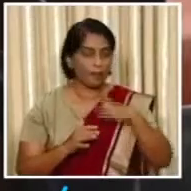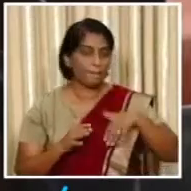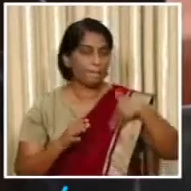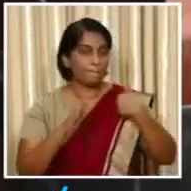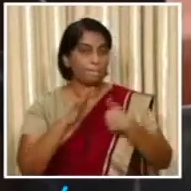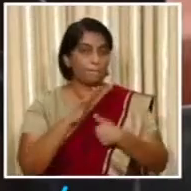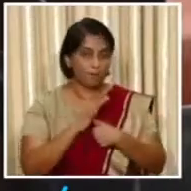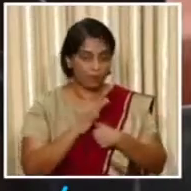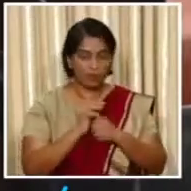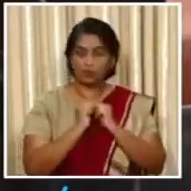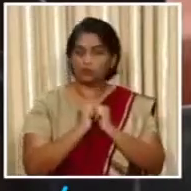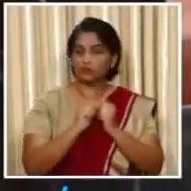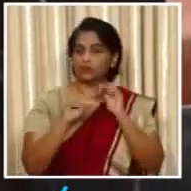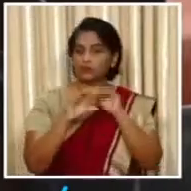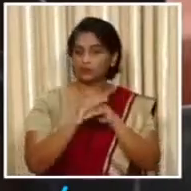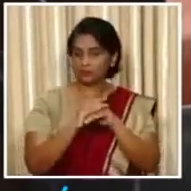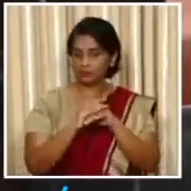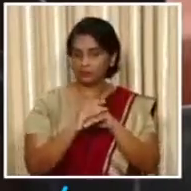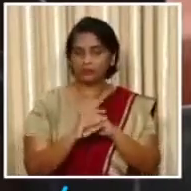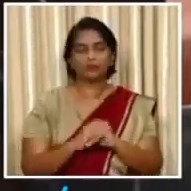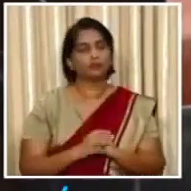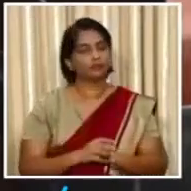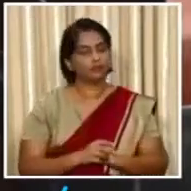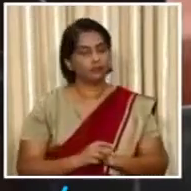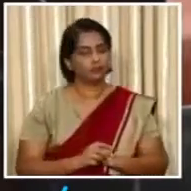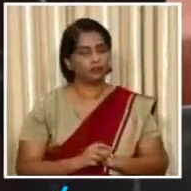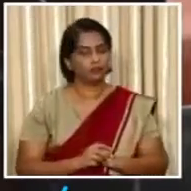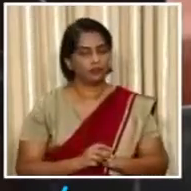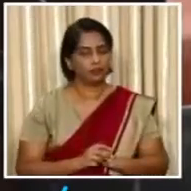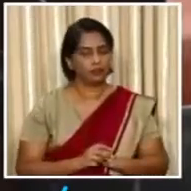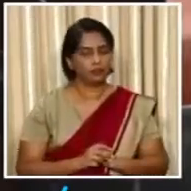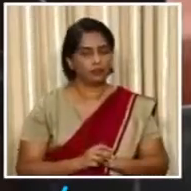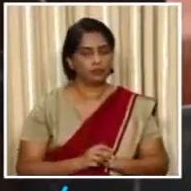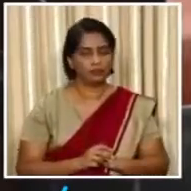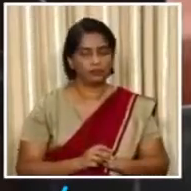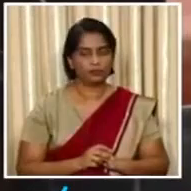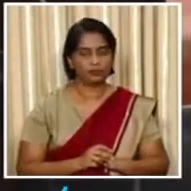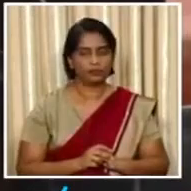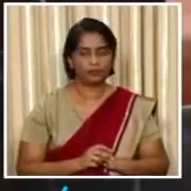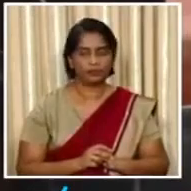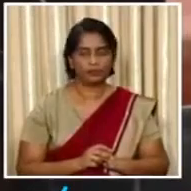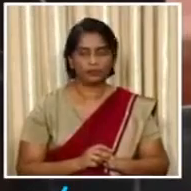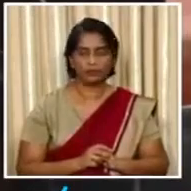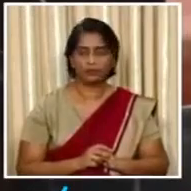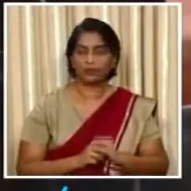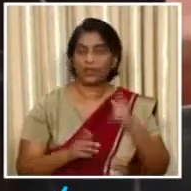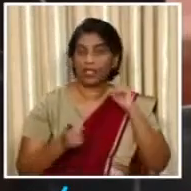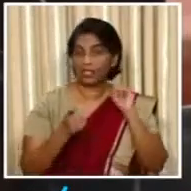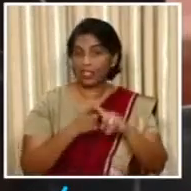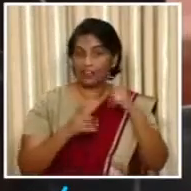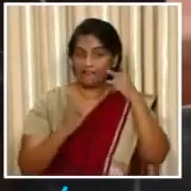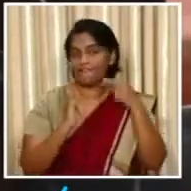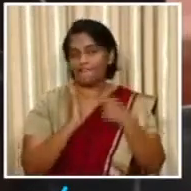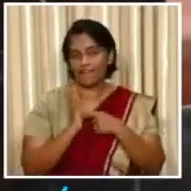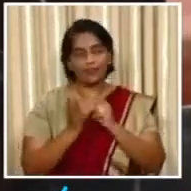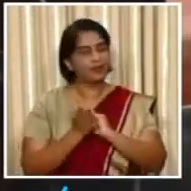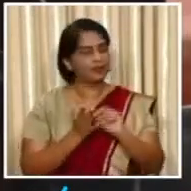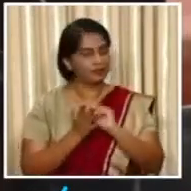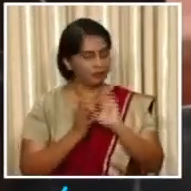அதிபர் சேவைகளுக்கான போட்டி பரீட்சை நடைபெற்று நேர்முக பரீட்சைகள் நடைபெறுகின்றது. அந்த அதிபர் சேவையின்